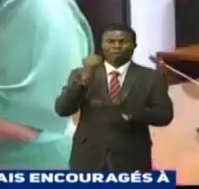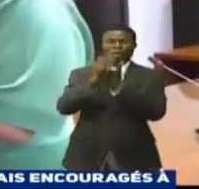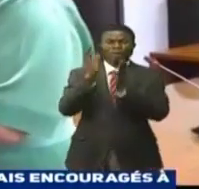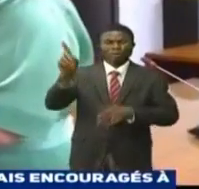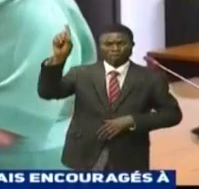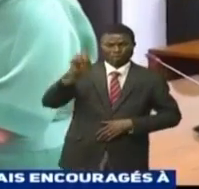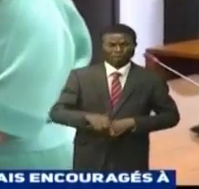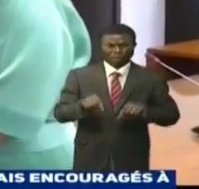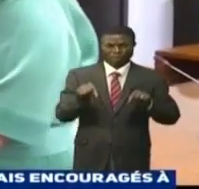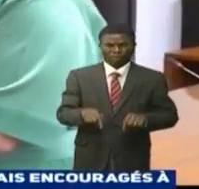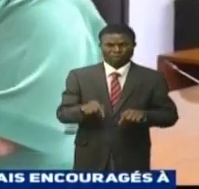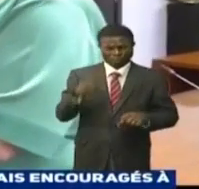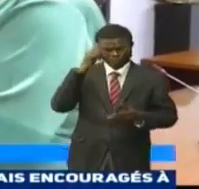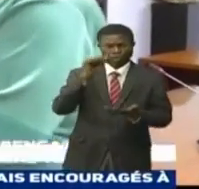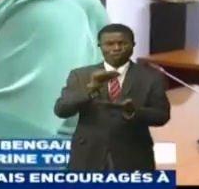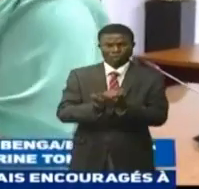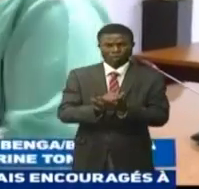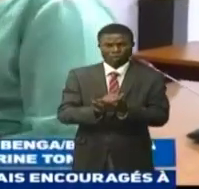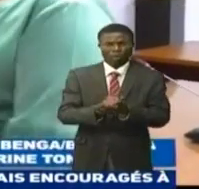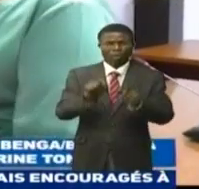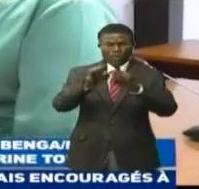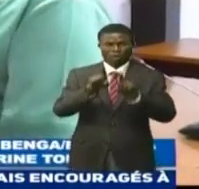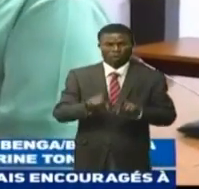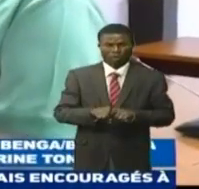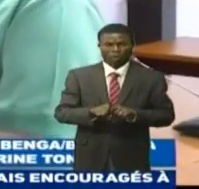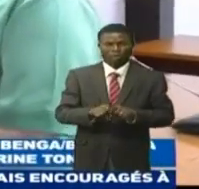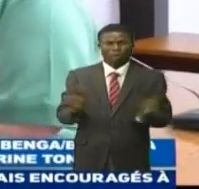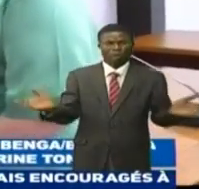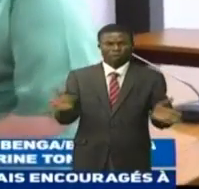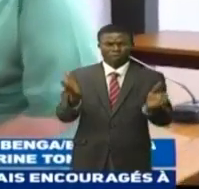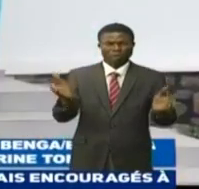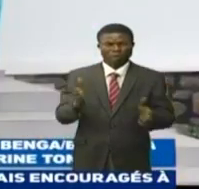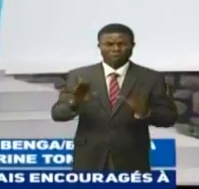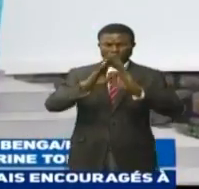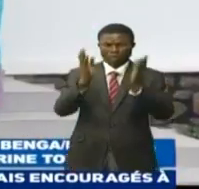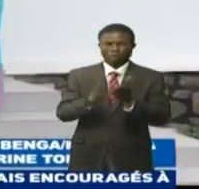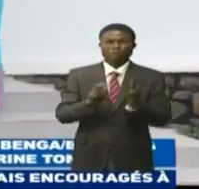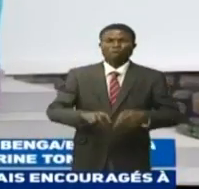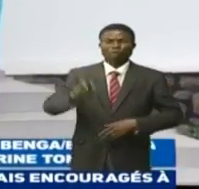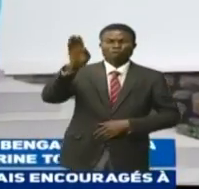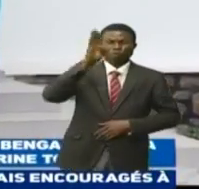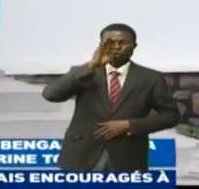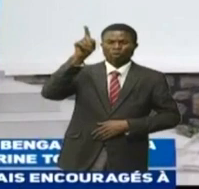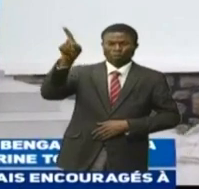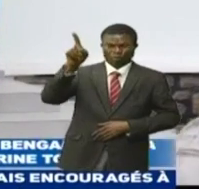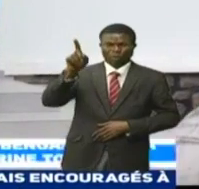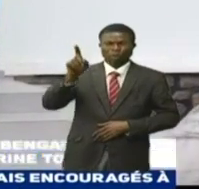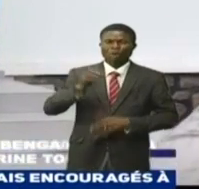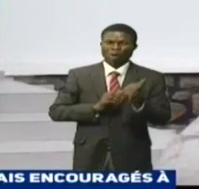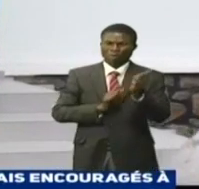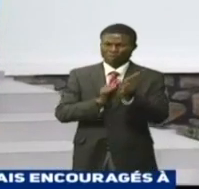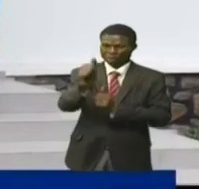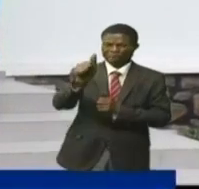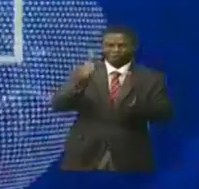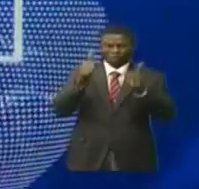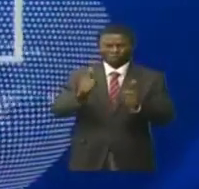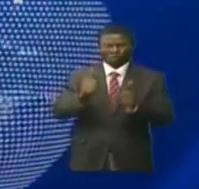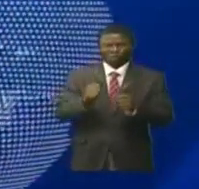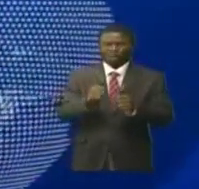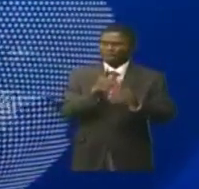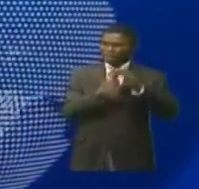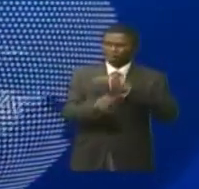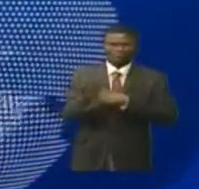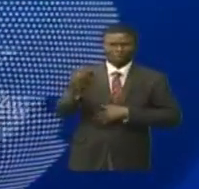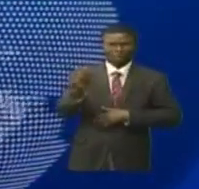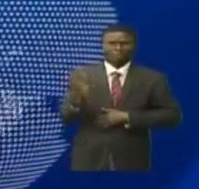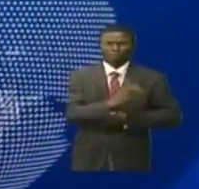belge République démocratique du Congo c'est aussi pour encourager ceux qui veulent aller en Belgique d'utiliser des voies légales